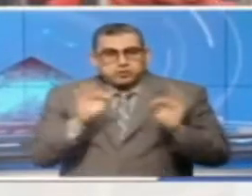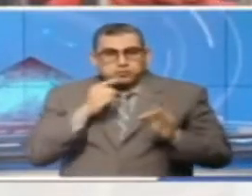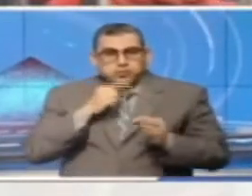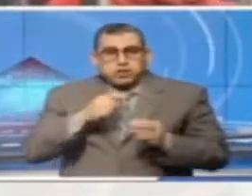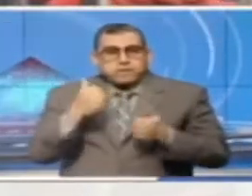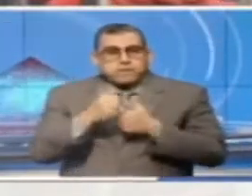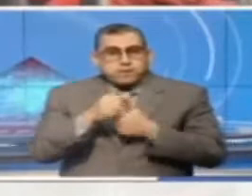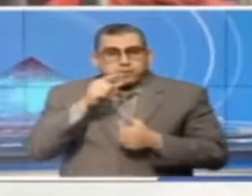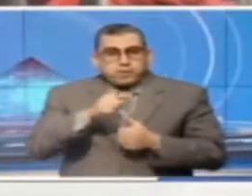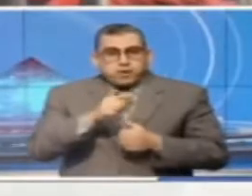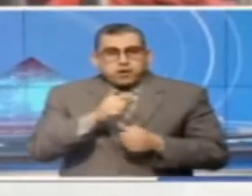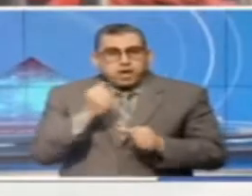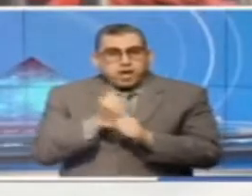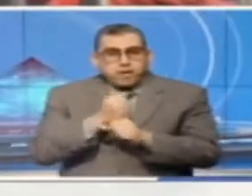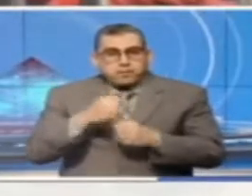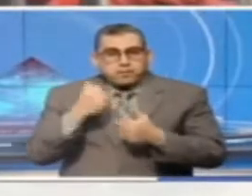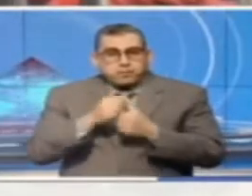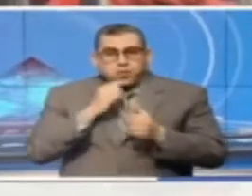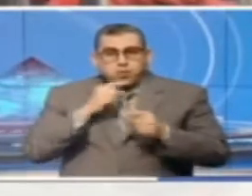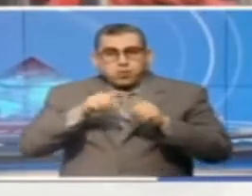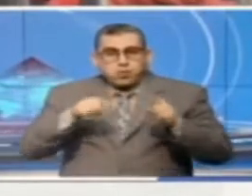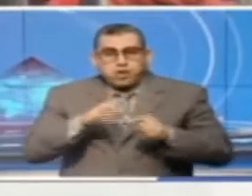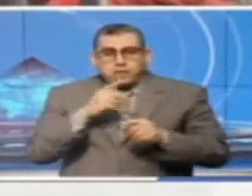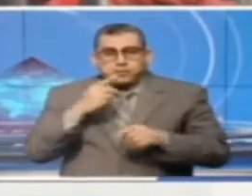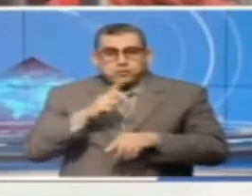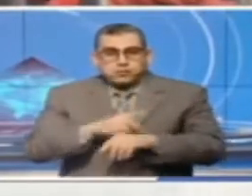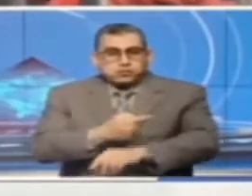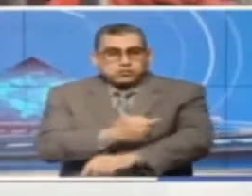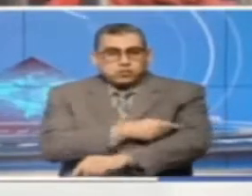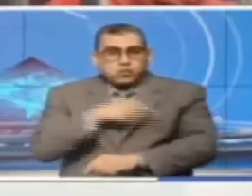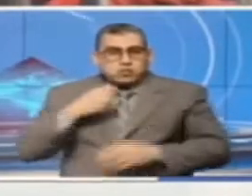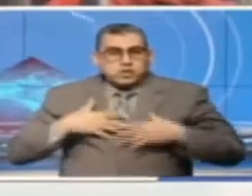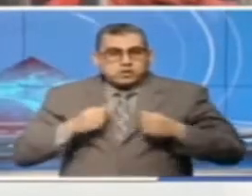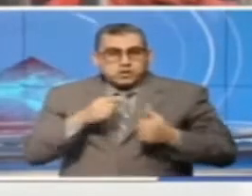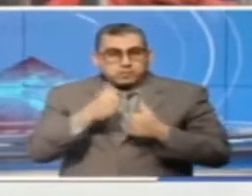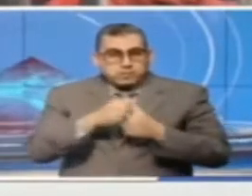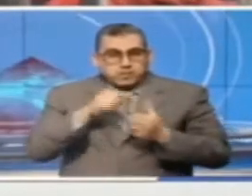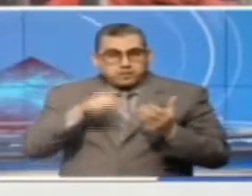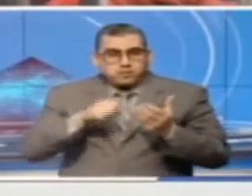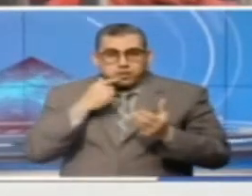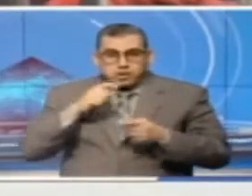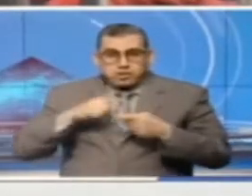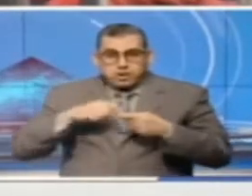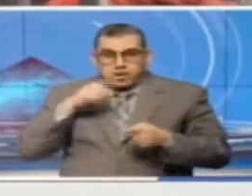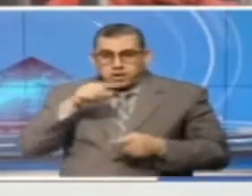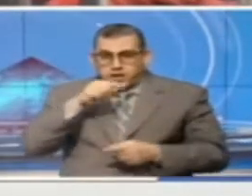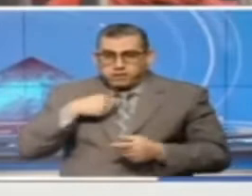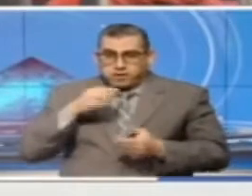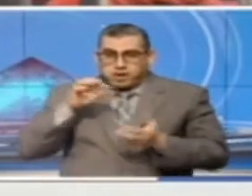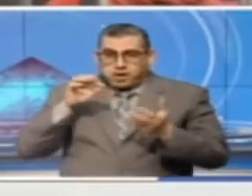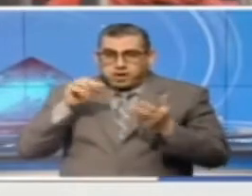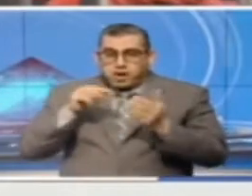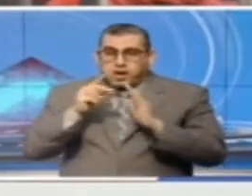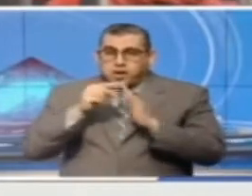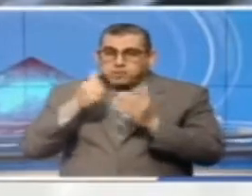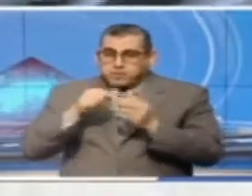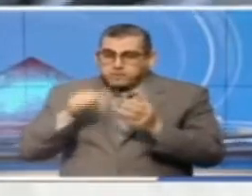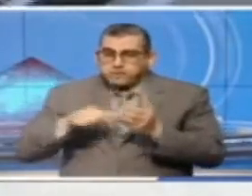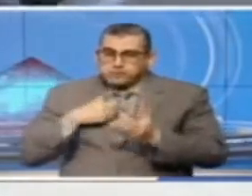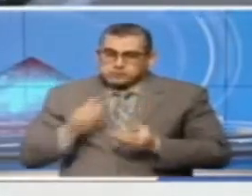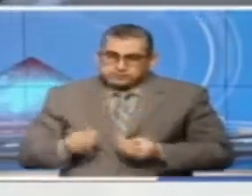من المهمات أو المستلزمات الطبية بتاعة وزارة الصحة، في نقص هنا، في عندنا نقطة طبية بيتم